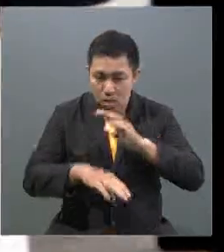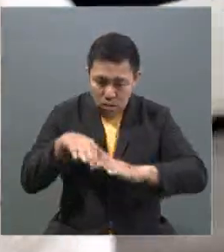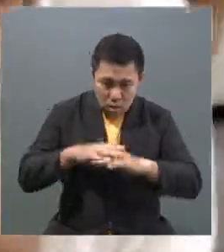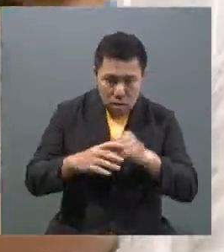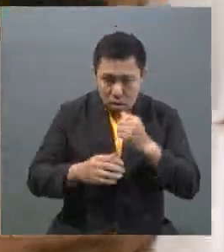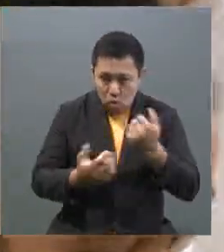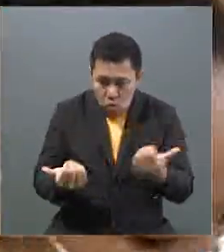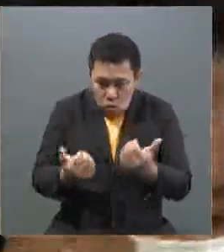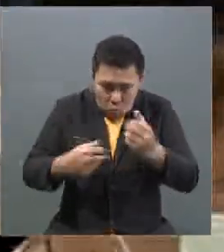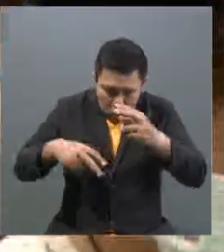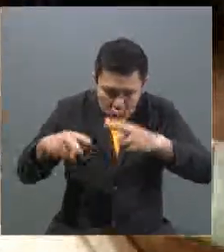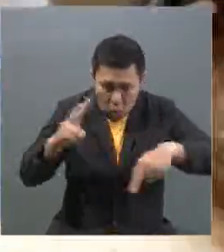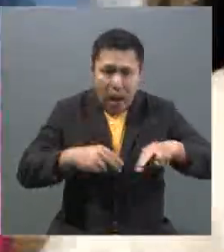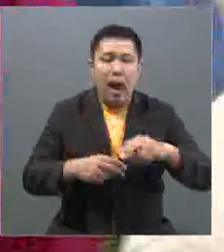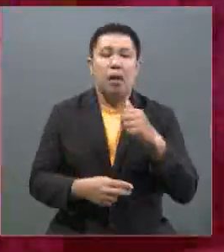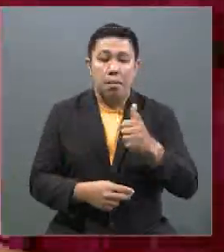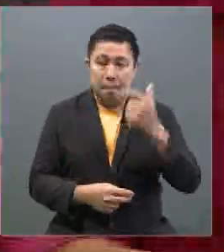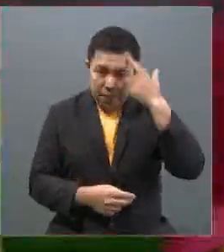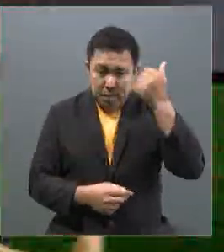การดูแลเด็กด้วยค่ะ